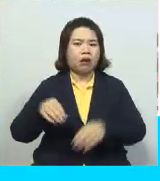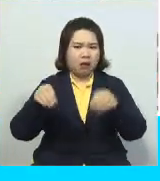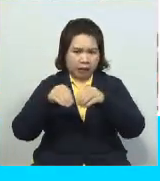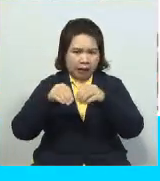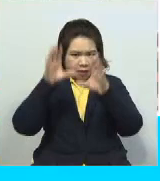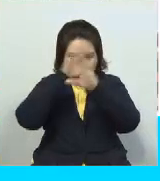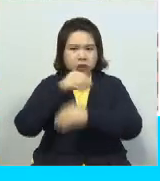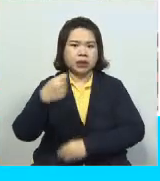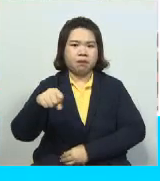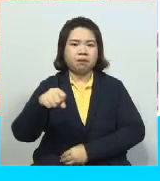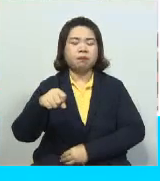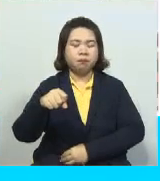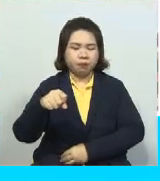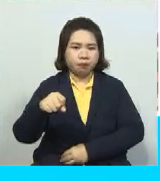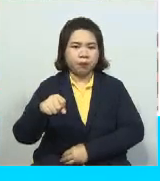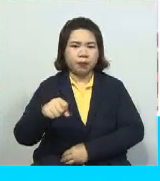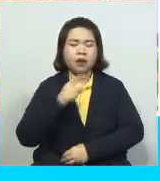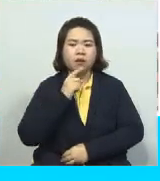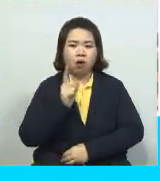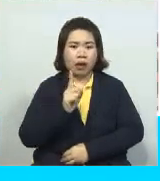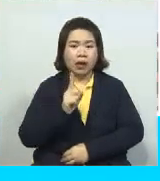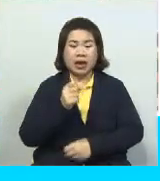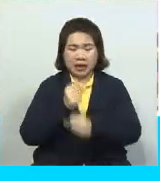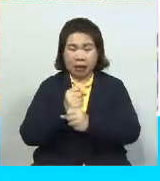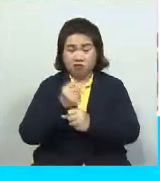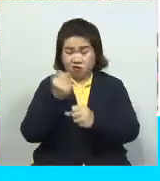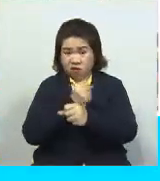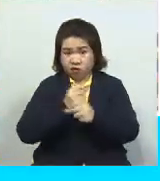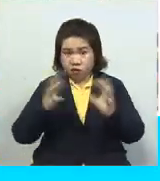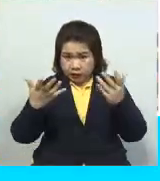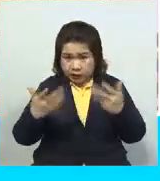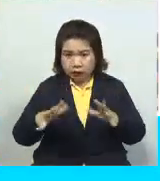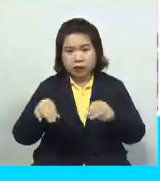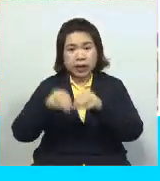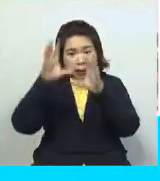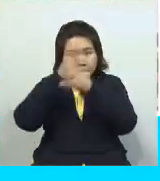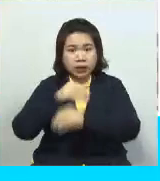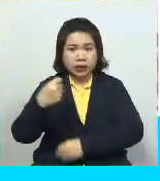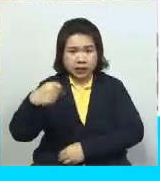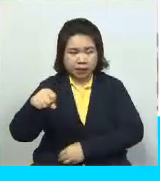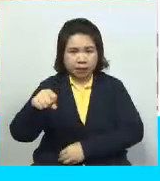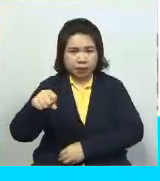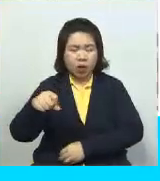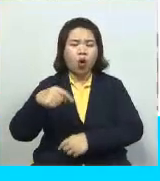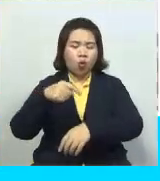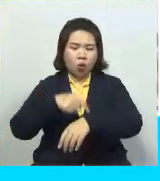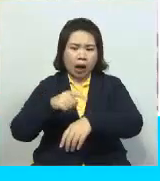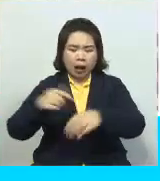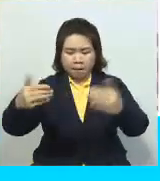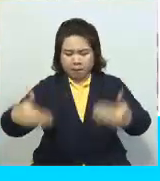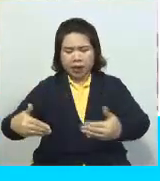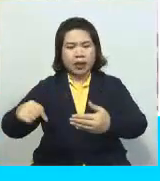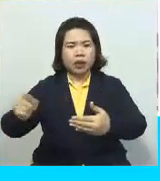กาแต่ยังไงก็ตามถึงแม้ว่าจะเสร็จสิ้นเกือบ22นาฬิกาเนี่ยการปิดการจราจรในช่วงหลังเนี่ยก็จะเฉพ